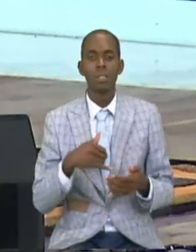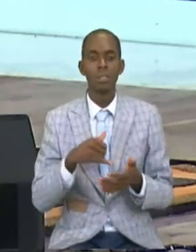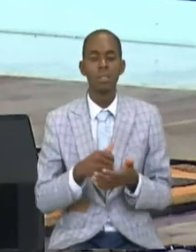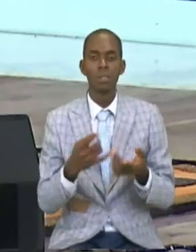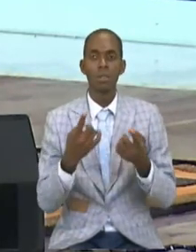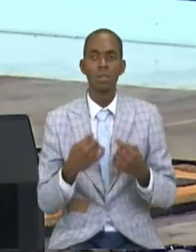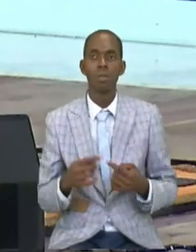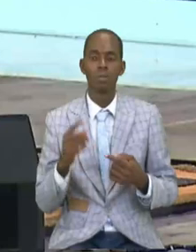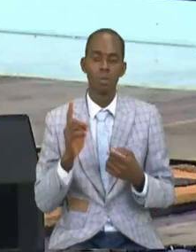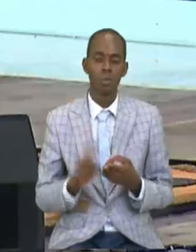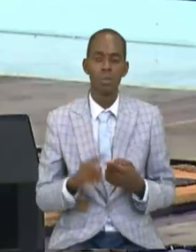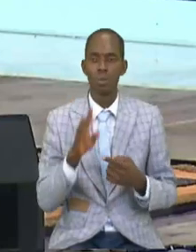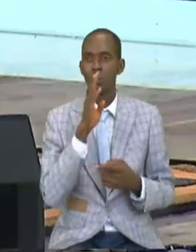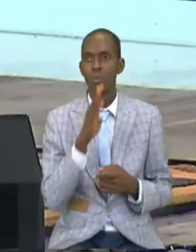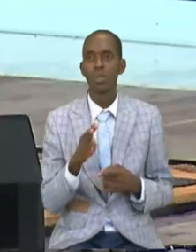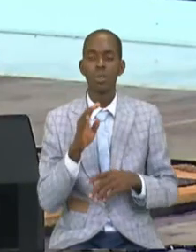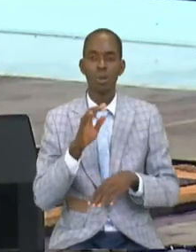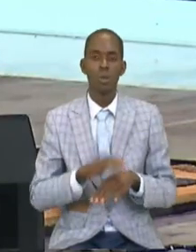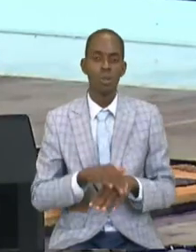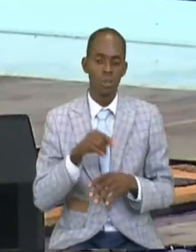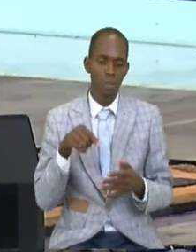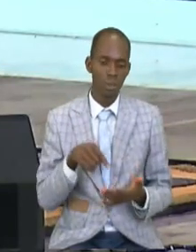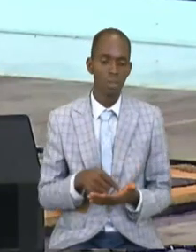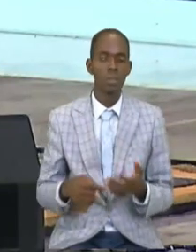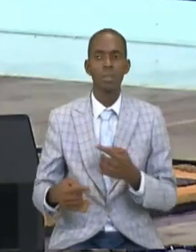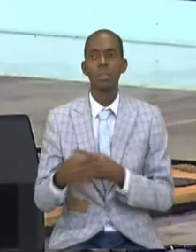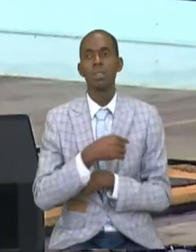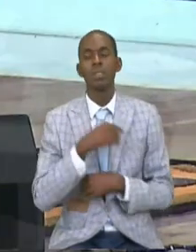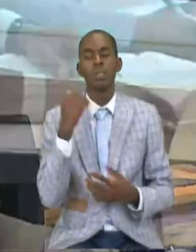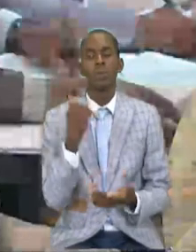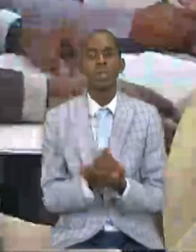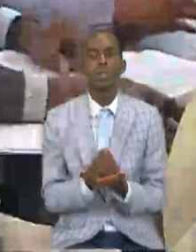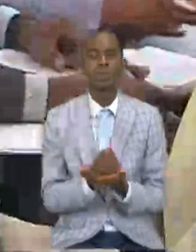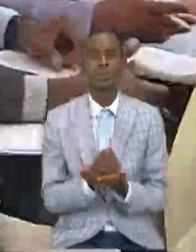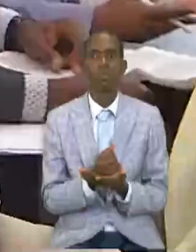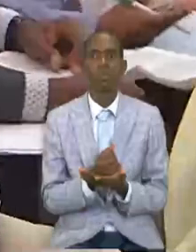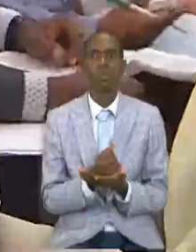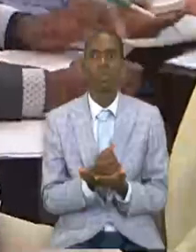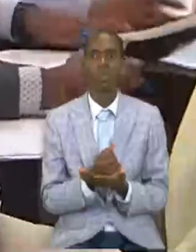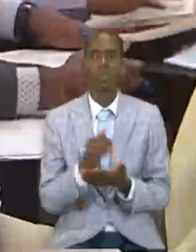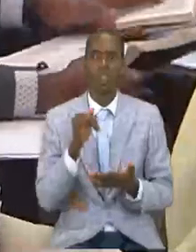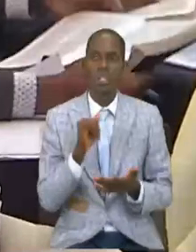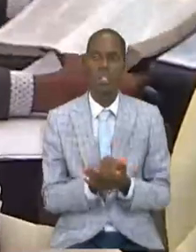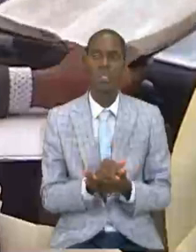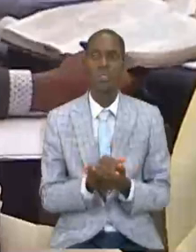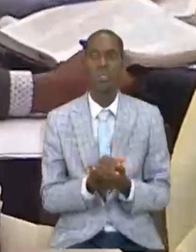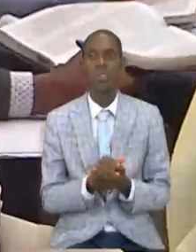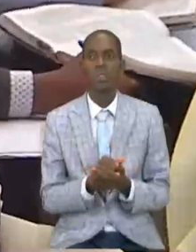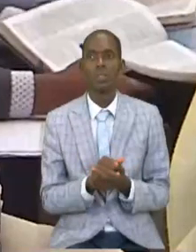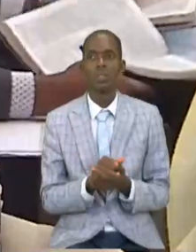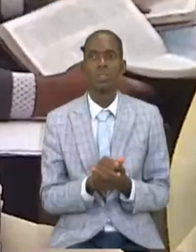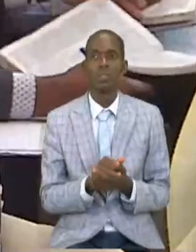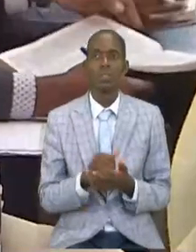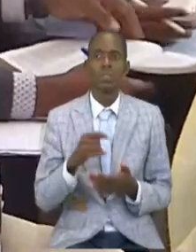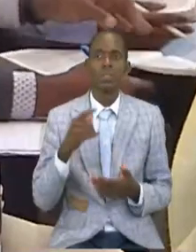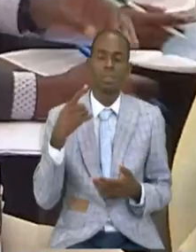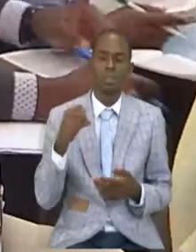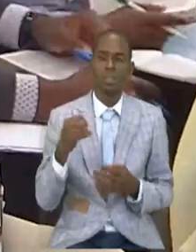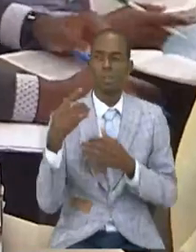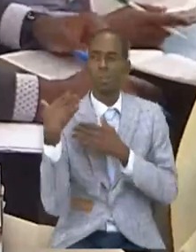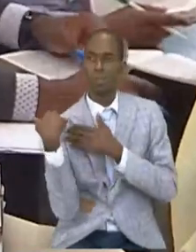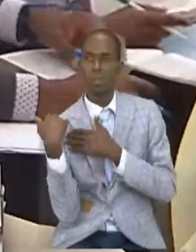son fardeau, et cela va s'accomplir ce jour dans votre vie. En ce jour, son